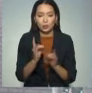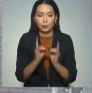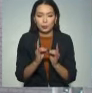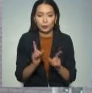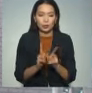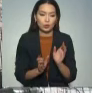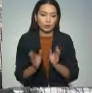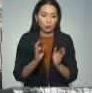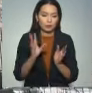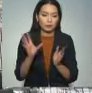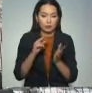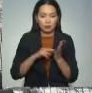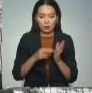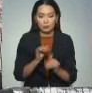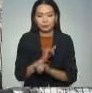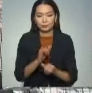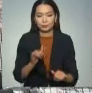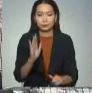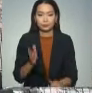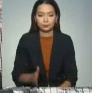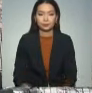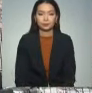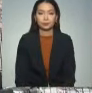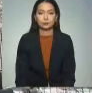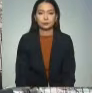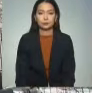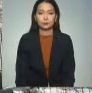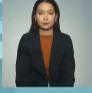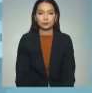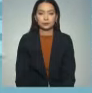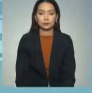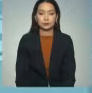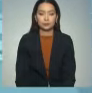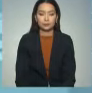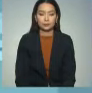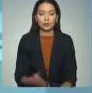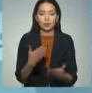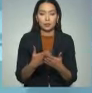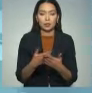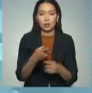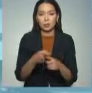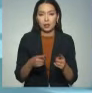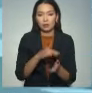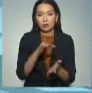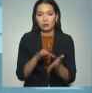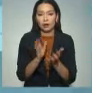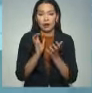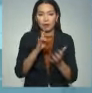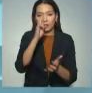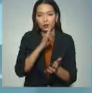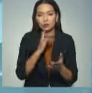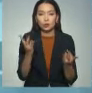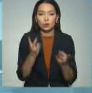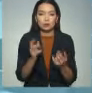студенческих домов. Дана Ермак, Бауржан Жолдыбалин, Астана, Таймс. Почти половина городских автобусов в